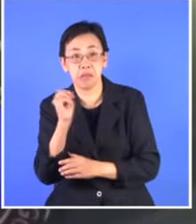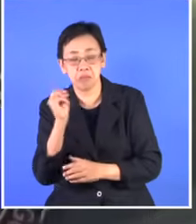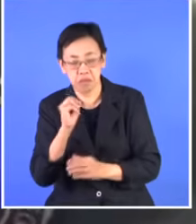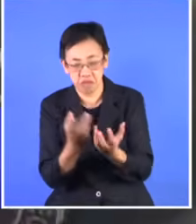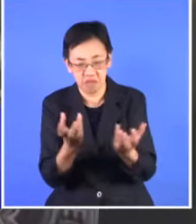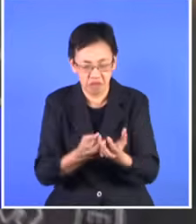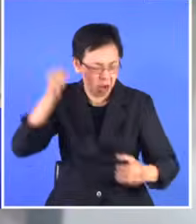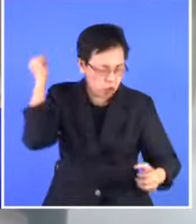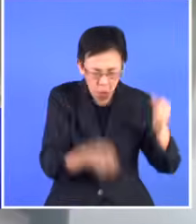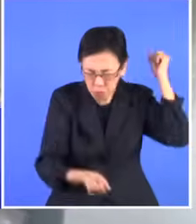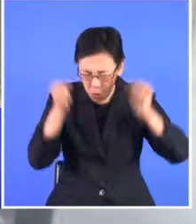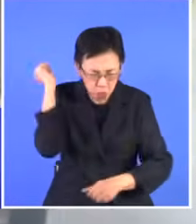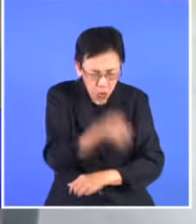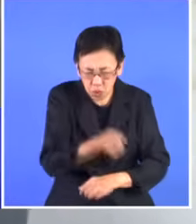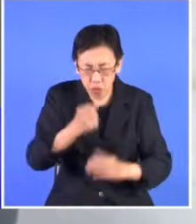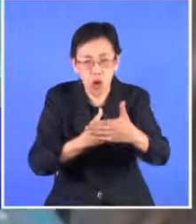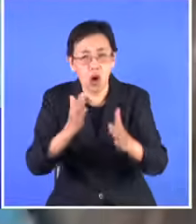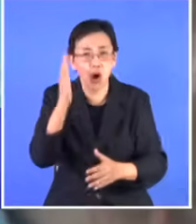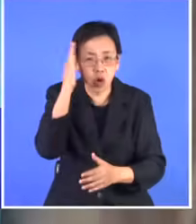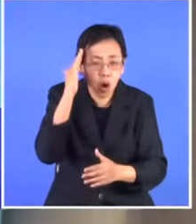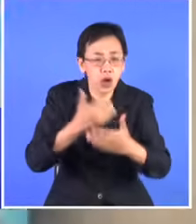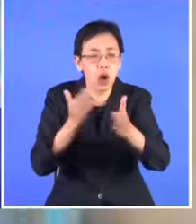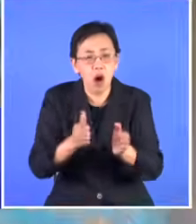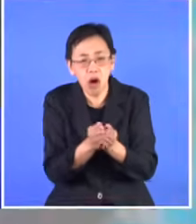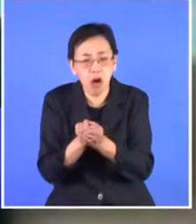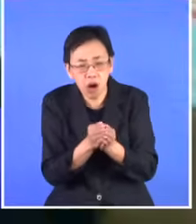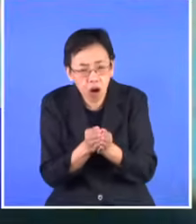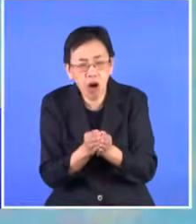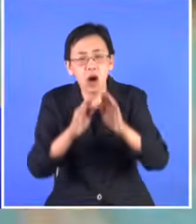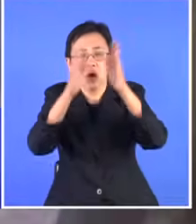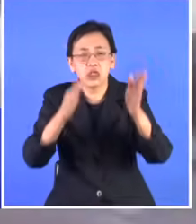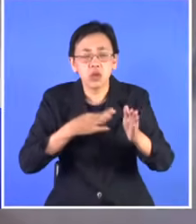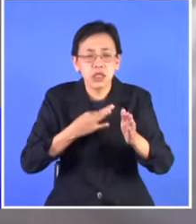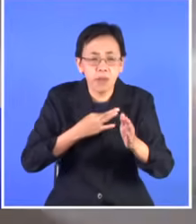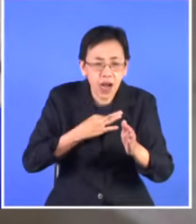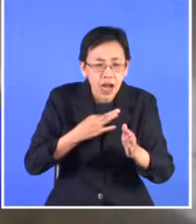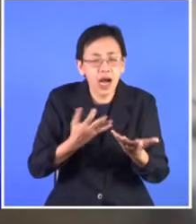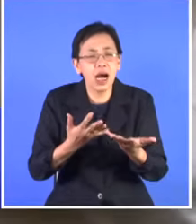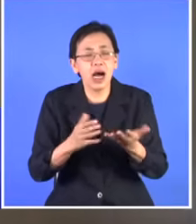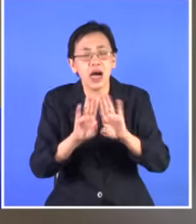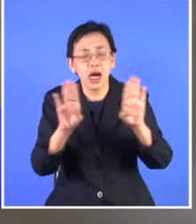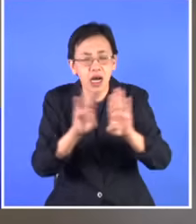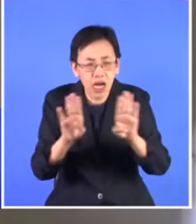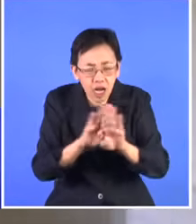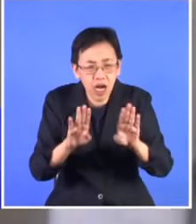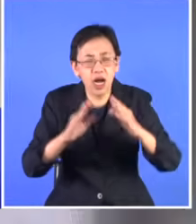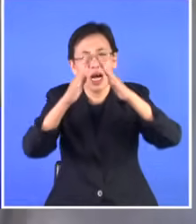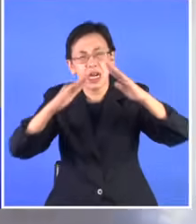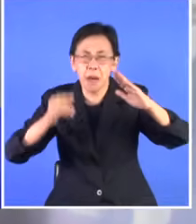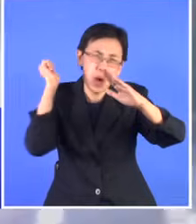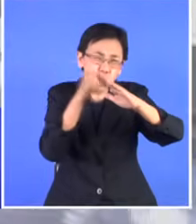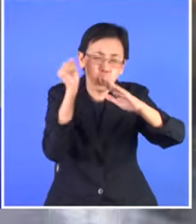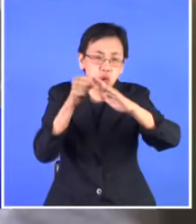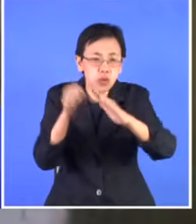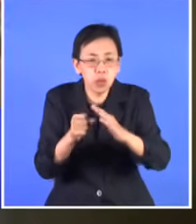ทำลายข้าวของในบ้านห้องนอนห้องครัวกระจกบานเกล็ดตู้เสื้อผ้าโต๊ะเก้าอี้หิ้งพระกระเบื้องหลังคาทะลุเป็นรู